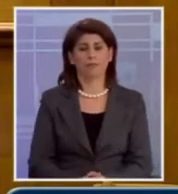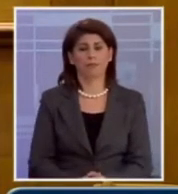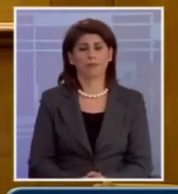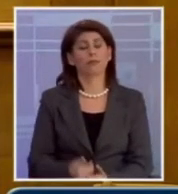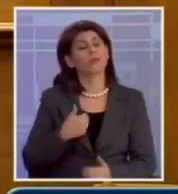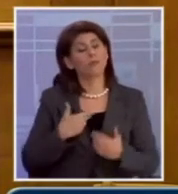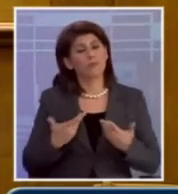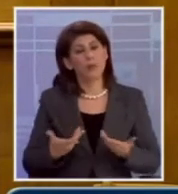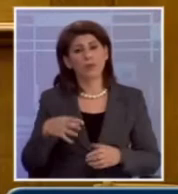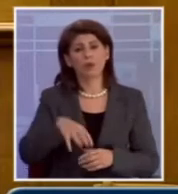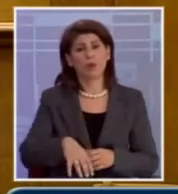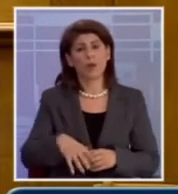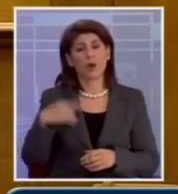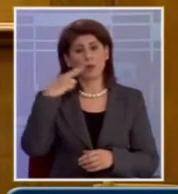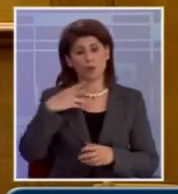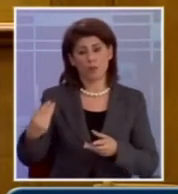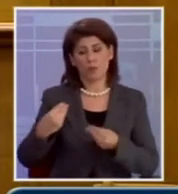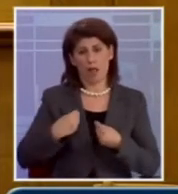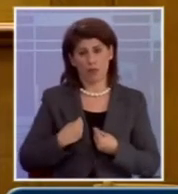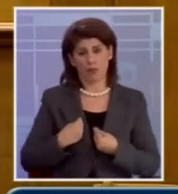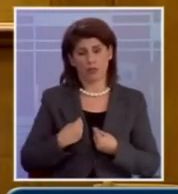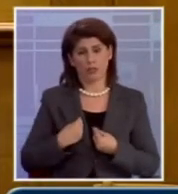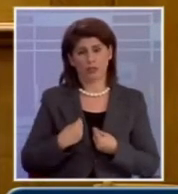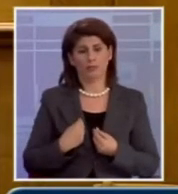ο Πρωθυπουργός μου έχει αναθέσει.